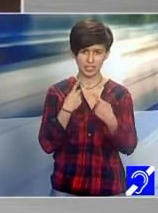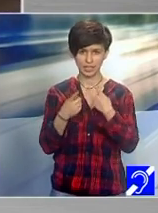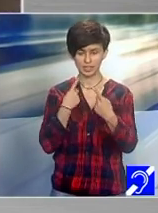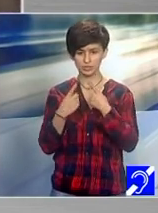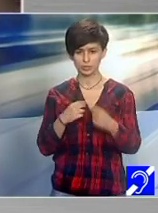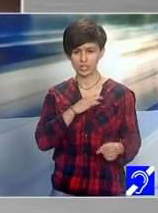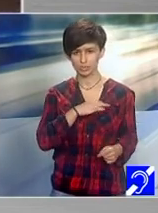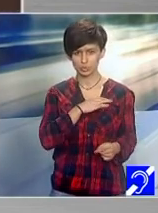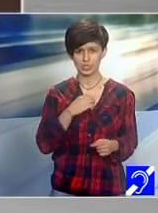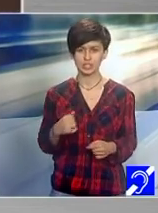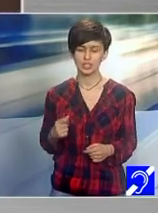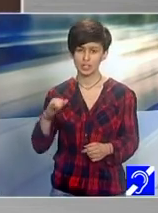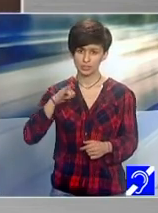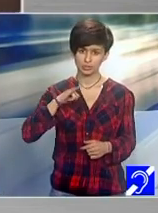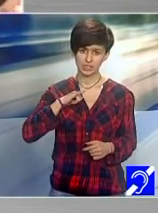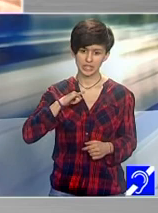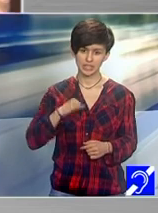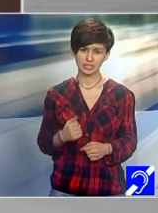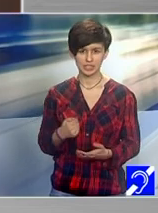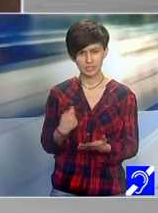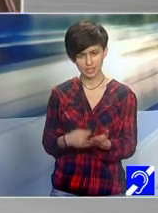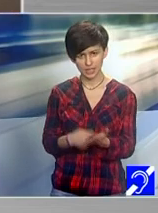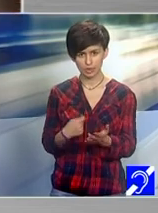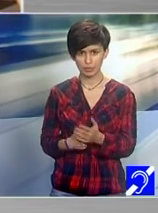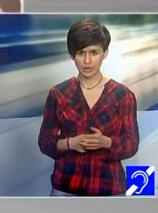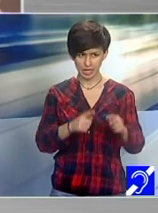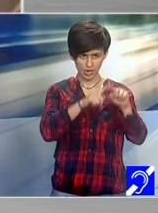stand sunt interesați de a cumpăra o licență.